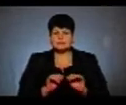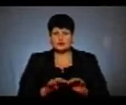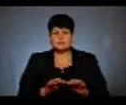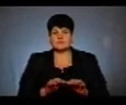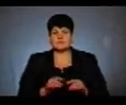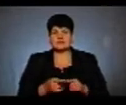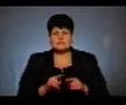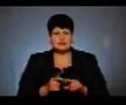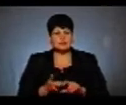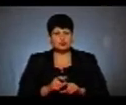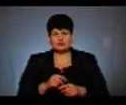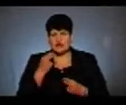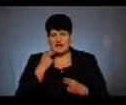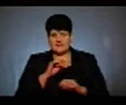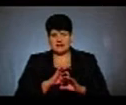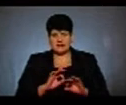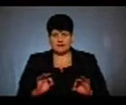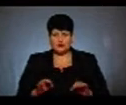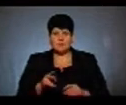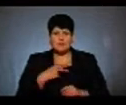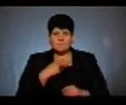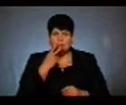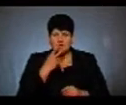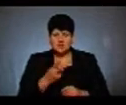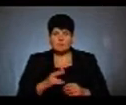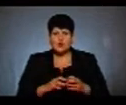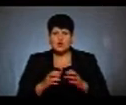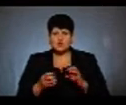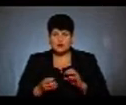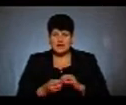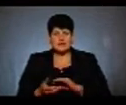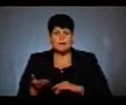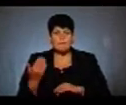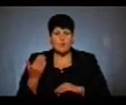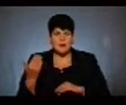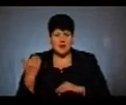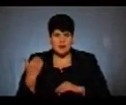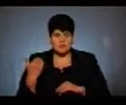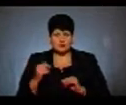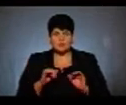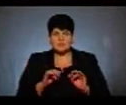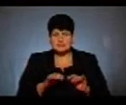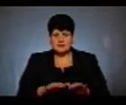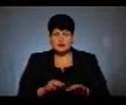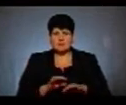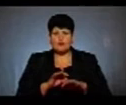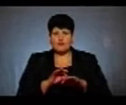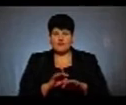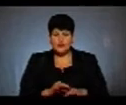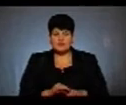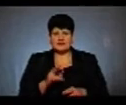воно надзвичайно ефективно. Ми бачимо результати попередньої заходу, які проводили в